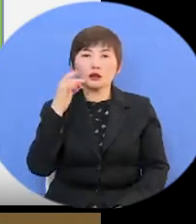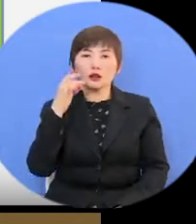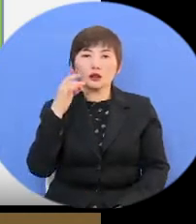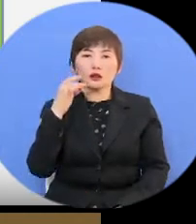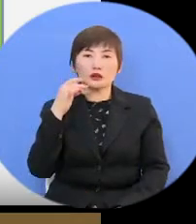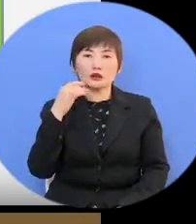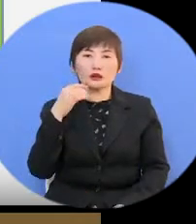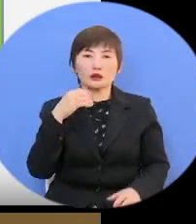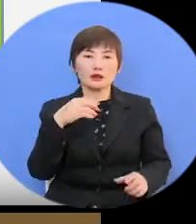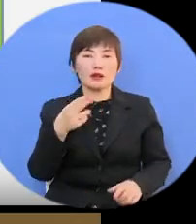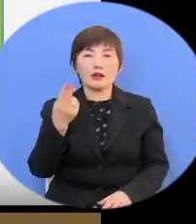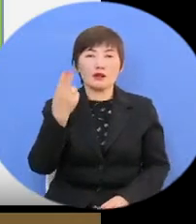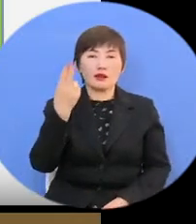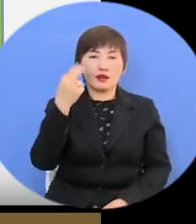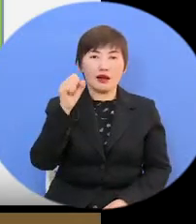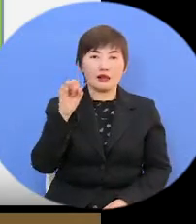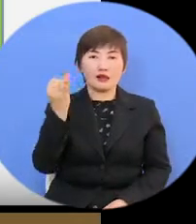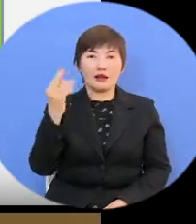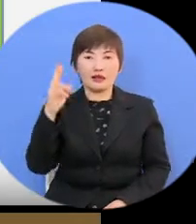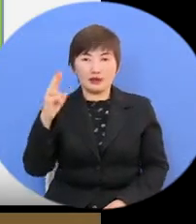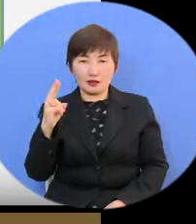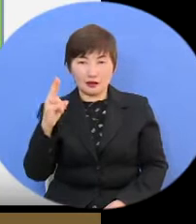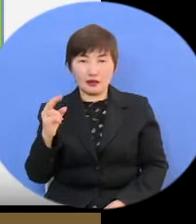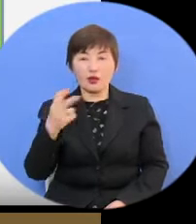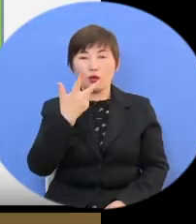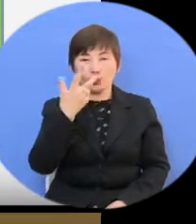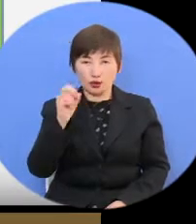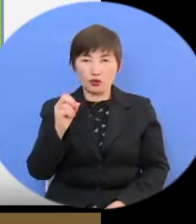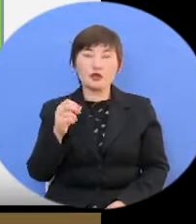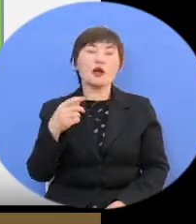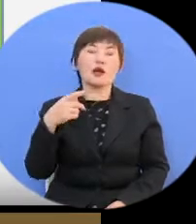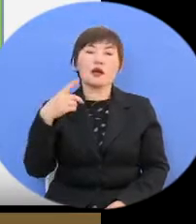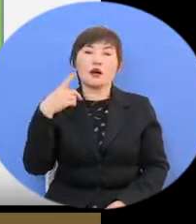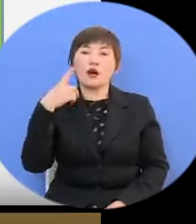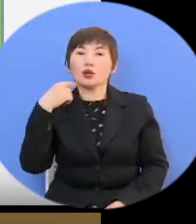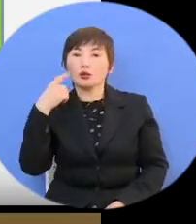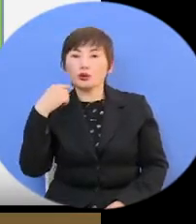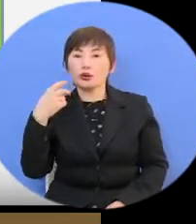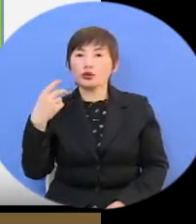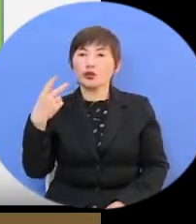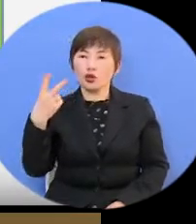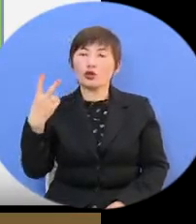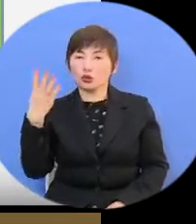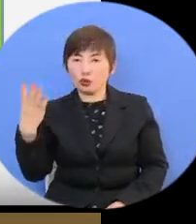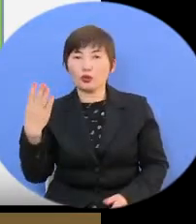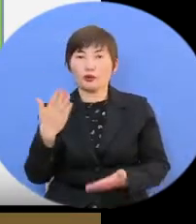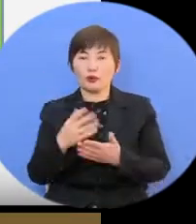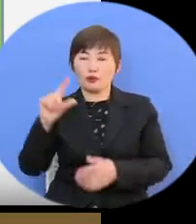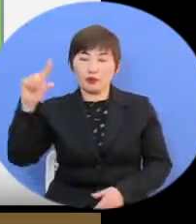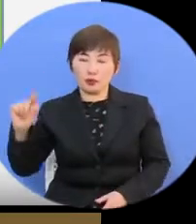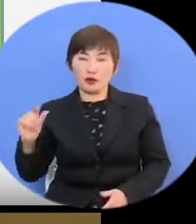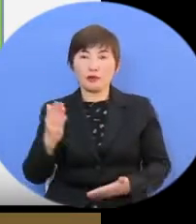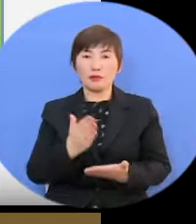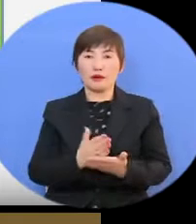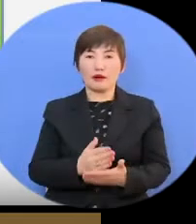хувьд за 70-аас 30, охтын хувьд 24 гарсан байна. Өөрөөр хэлбэл охтуудын 70-аас маань хүүхдүүдээс бага гарсан